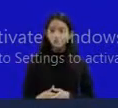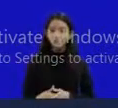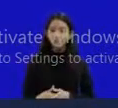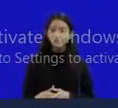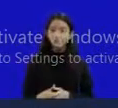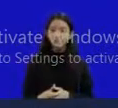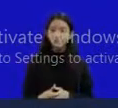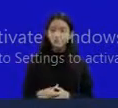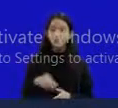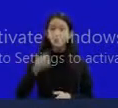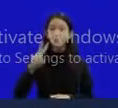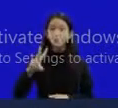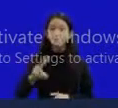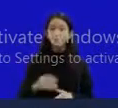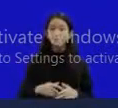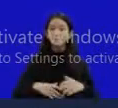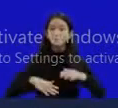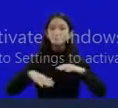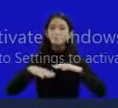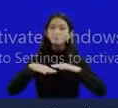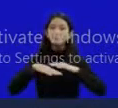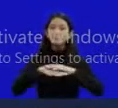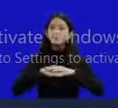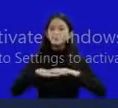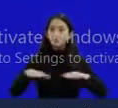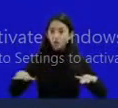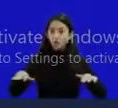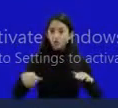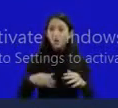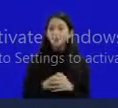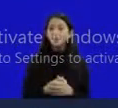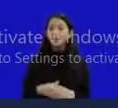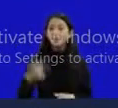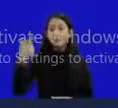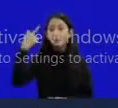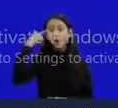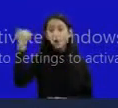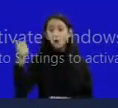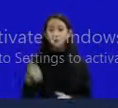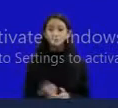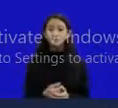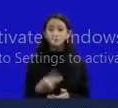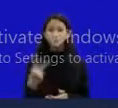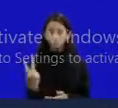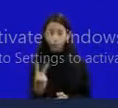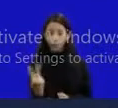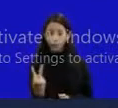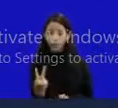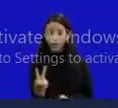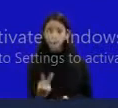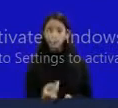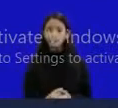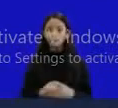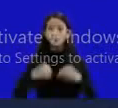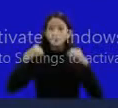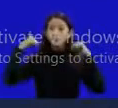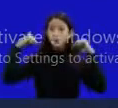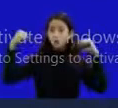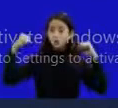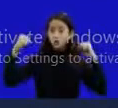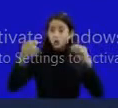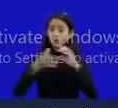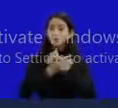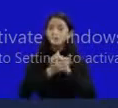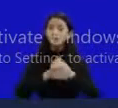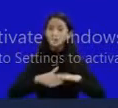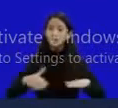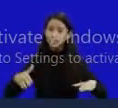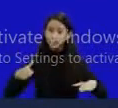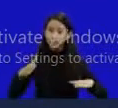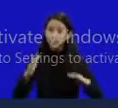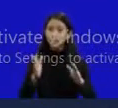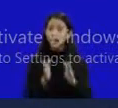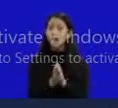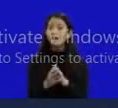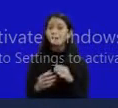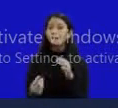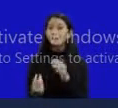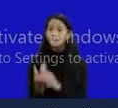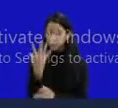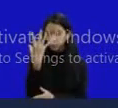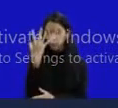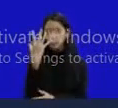G2 prinsip dasar dari kebijakan ini adalah harus dua-duanya kesehatan keselamatan dan juga